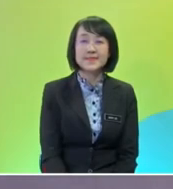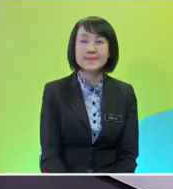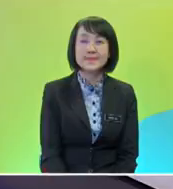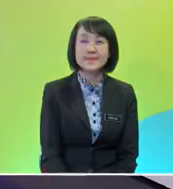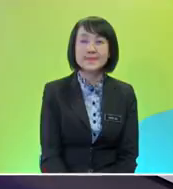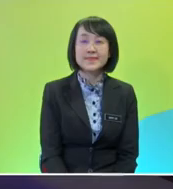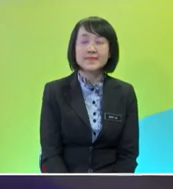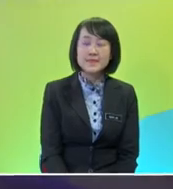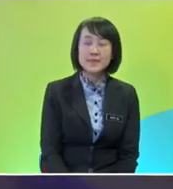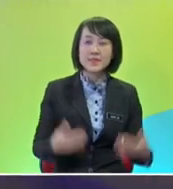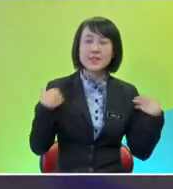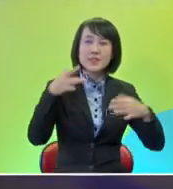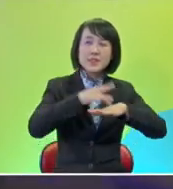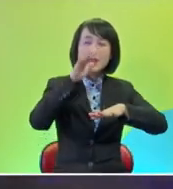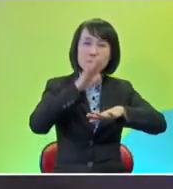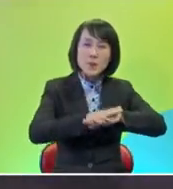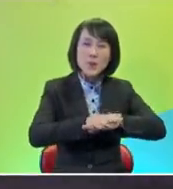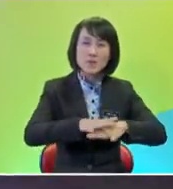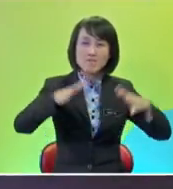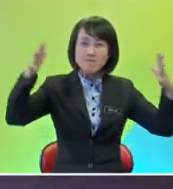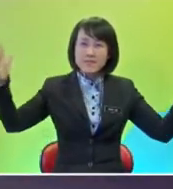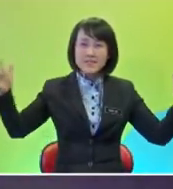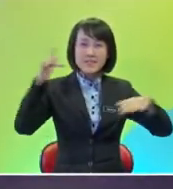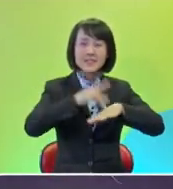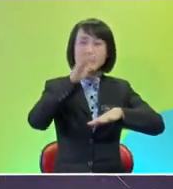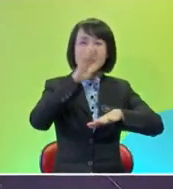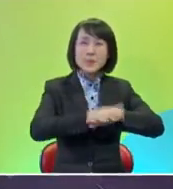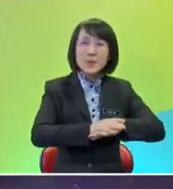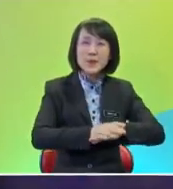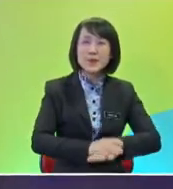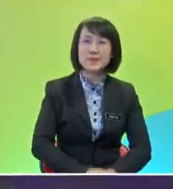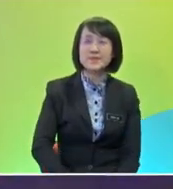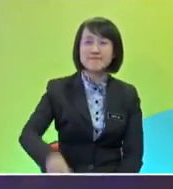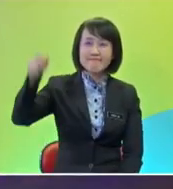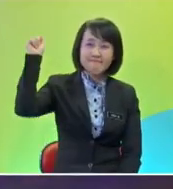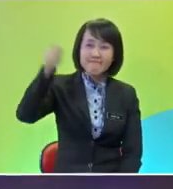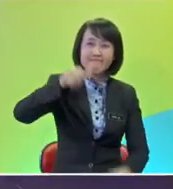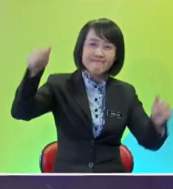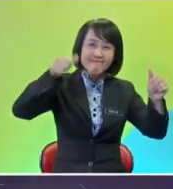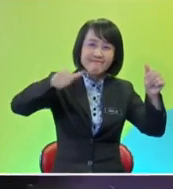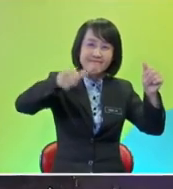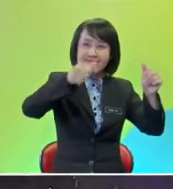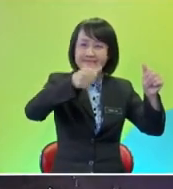Eh, ada nyamuk. Besar ni nyamuk. Eh, main sini.